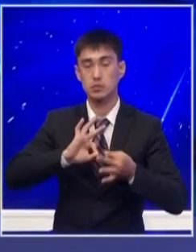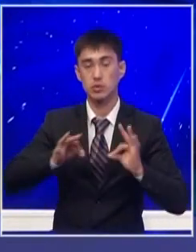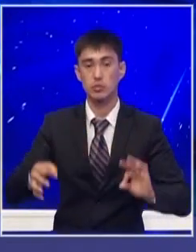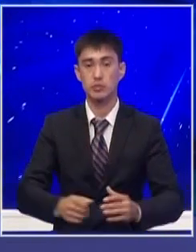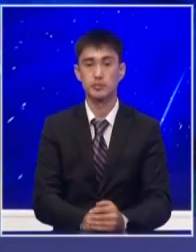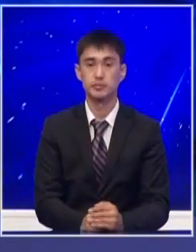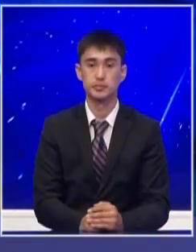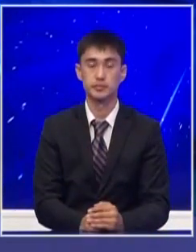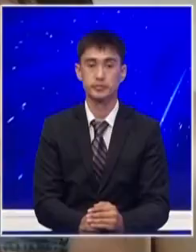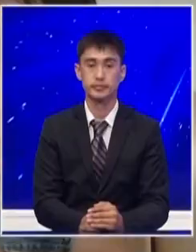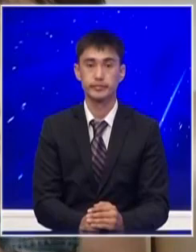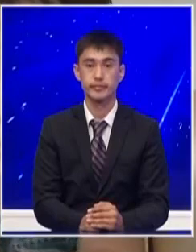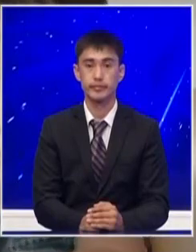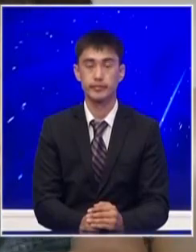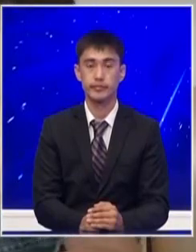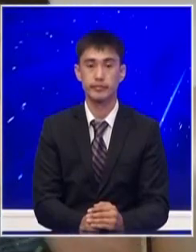подробнее.